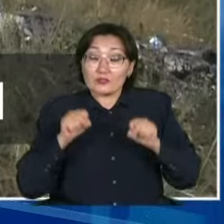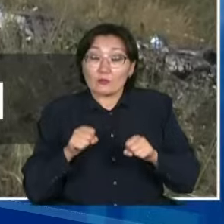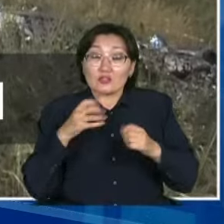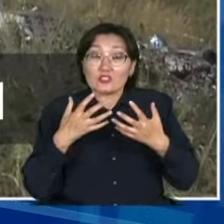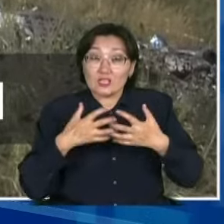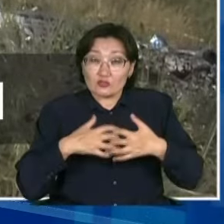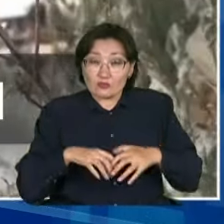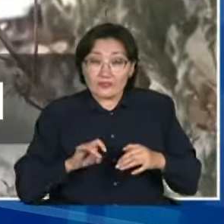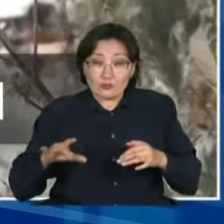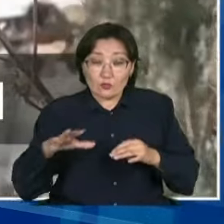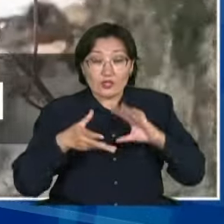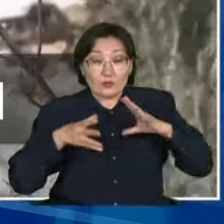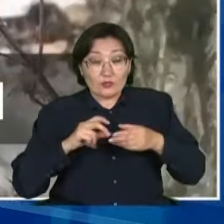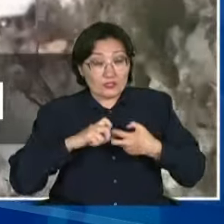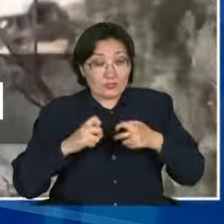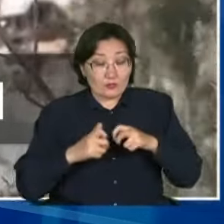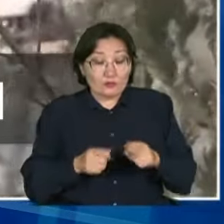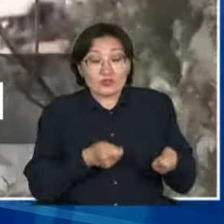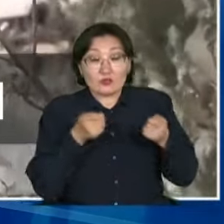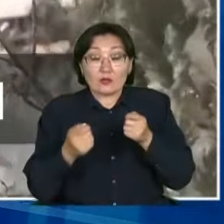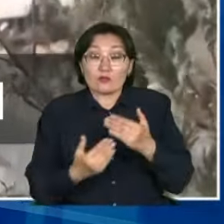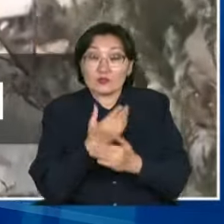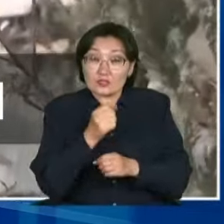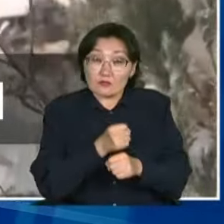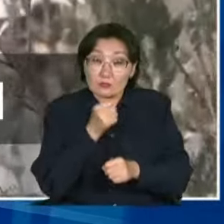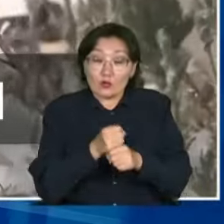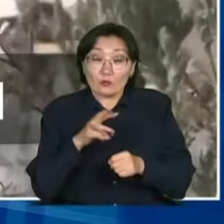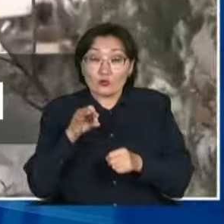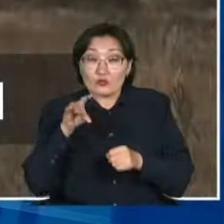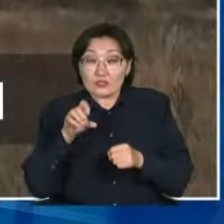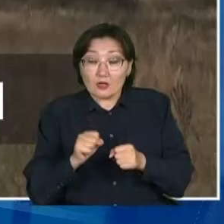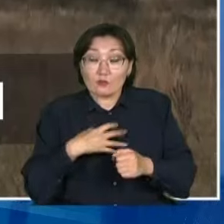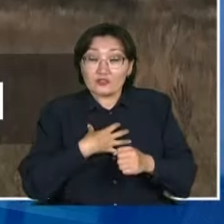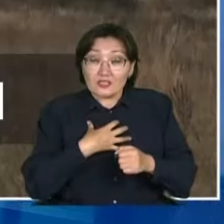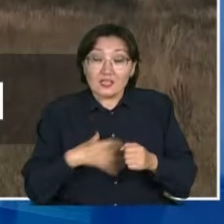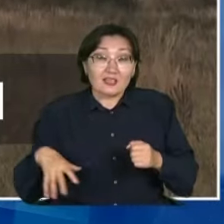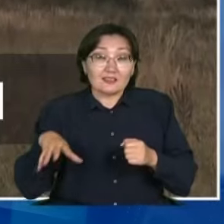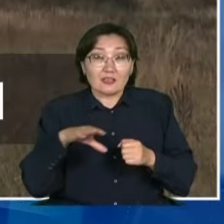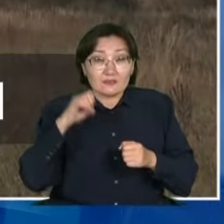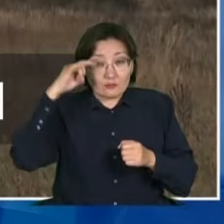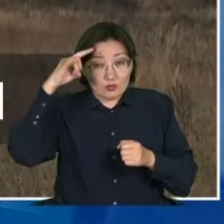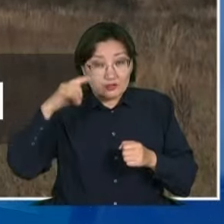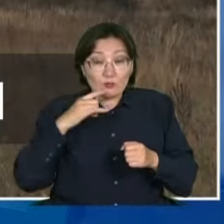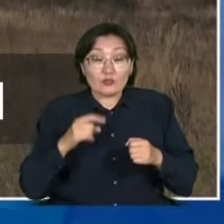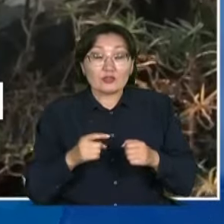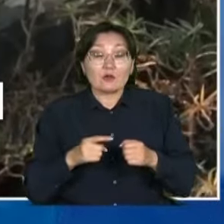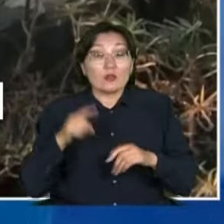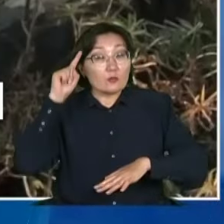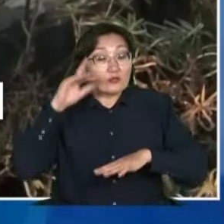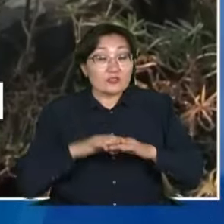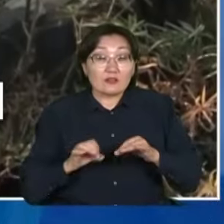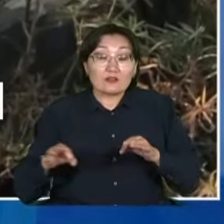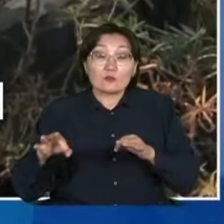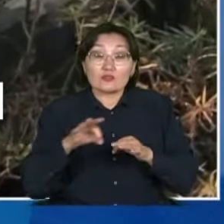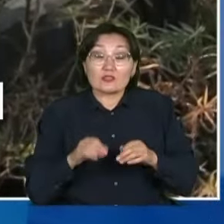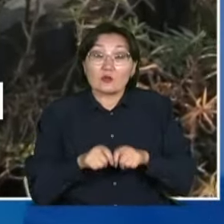рассчитывать в районе. В целом, проблема вывоза и переработки твердобытовых отходов актуальна для всей страны. Акиматы регионов уже